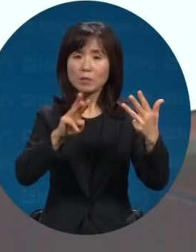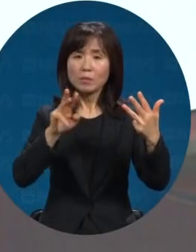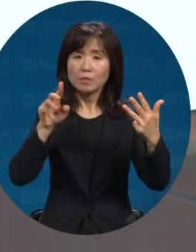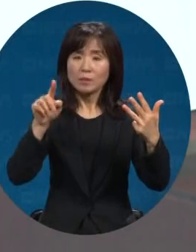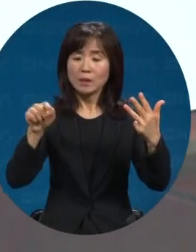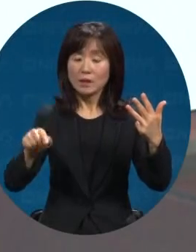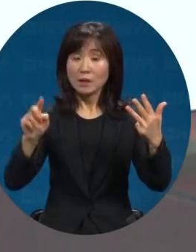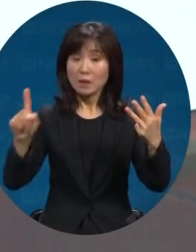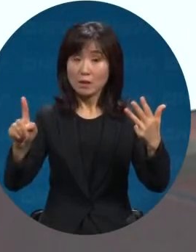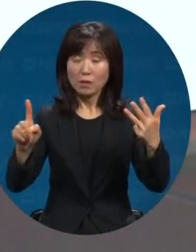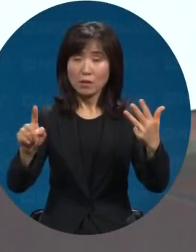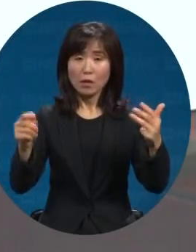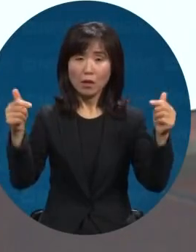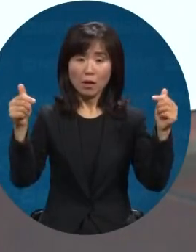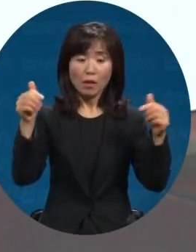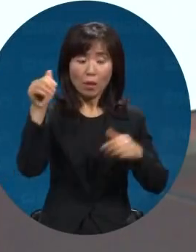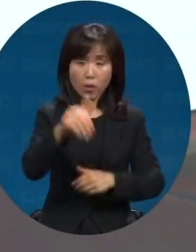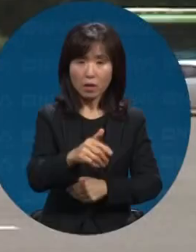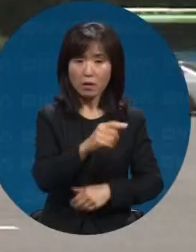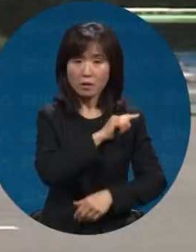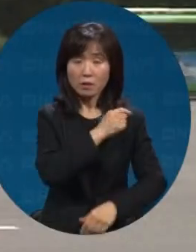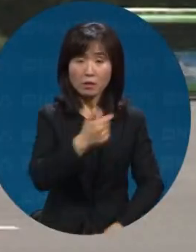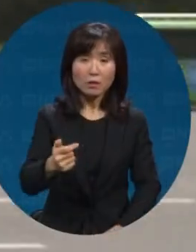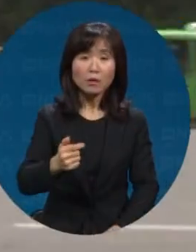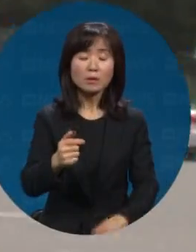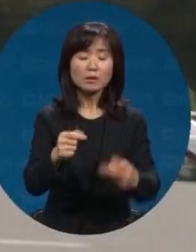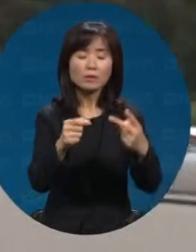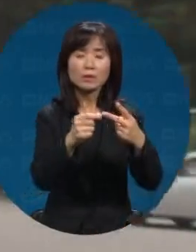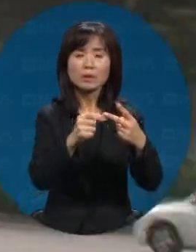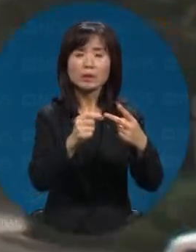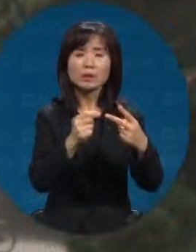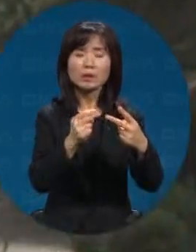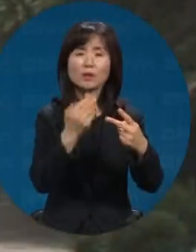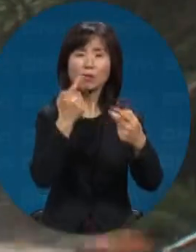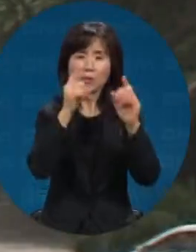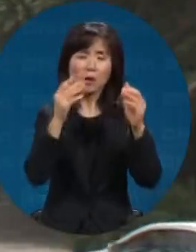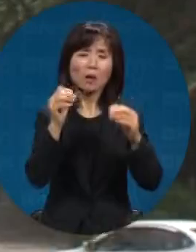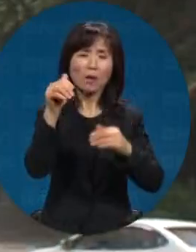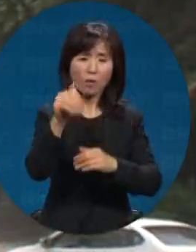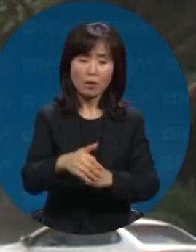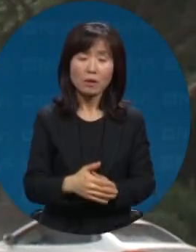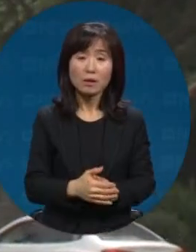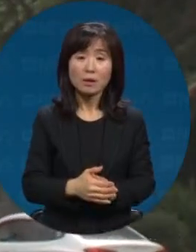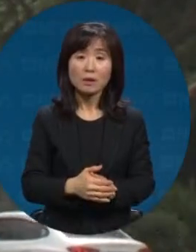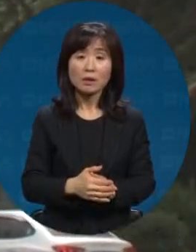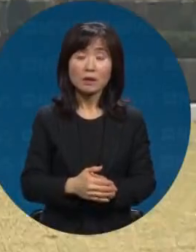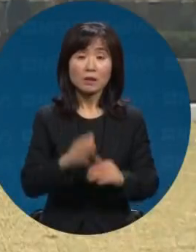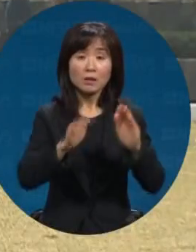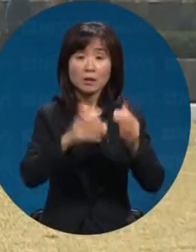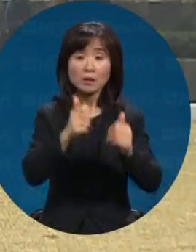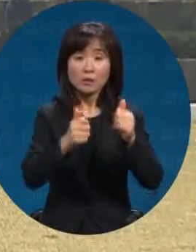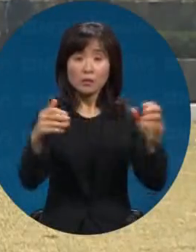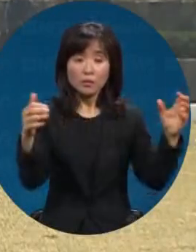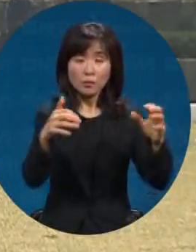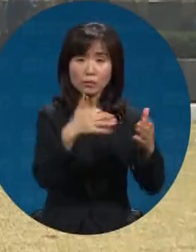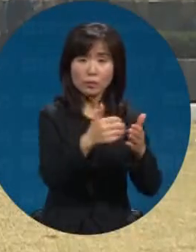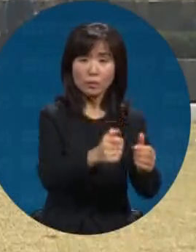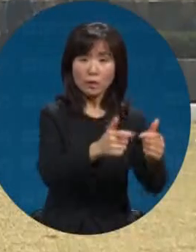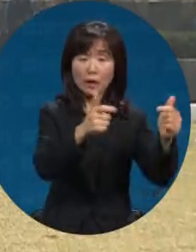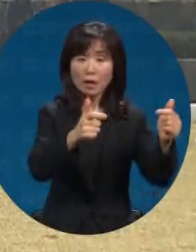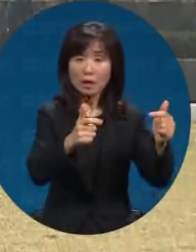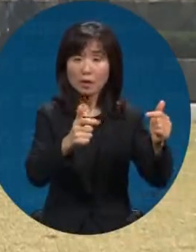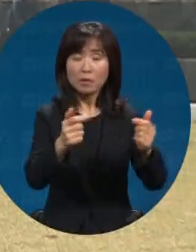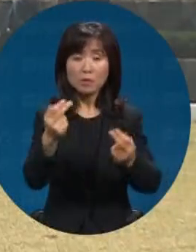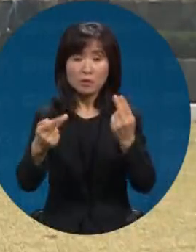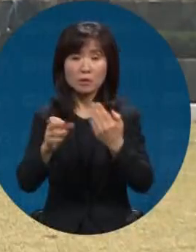하락폭이 가장 컸고 서울대가 그 뒤를이었습니다 전문가들은 정시모집 인원이 증가한데 반해